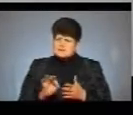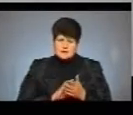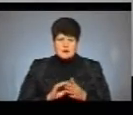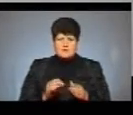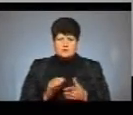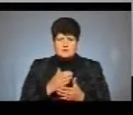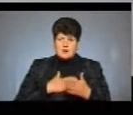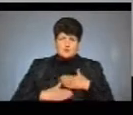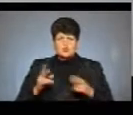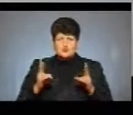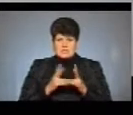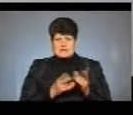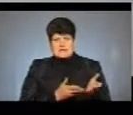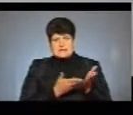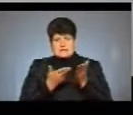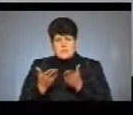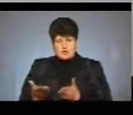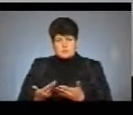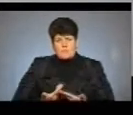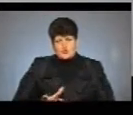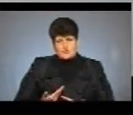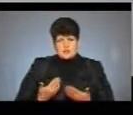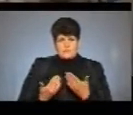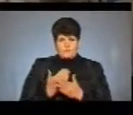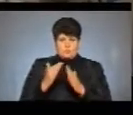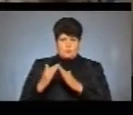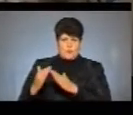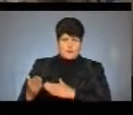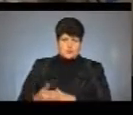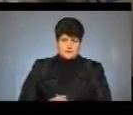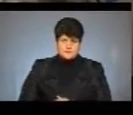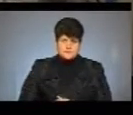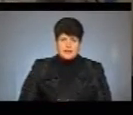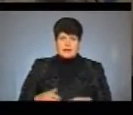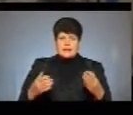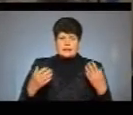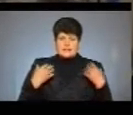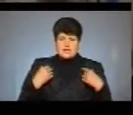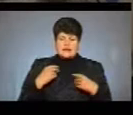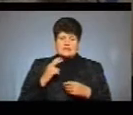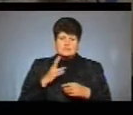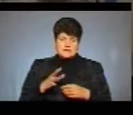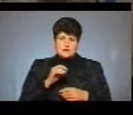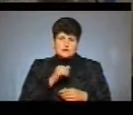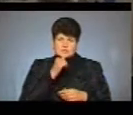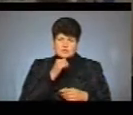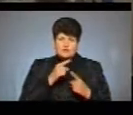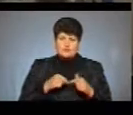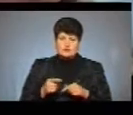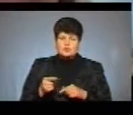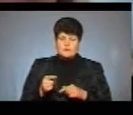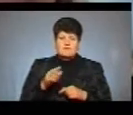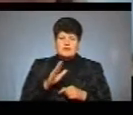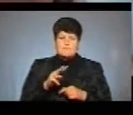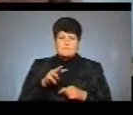раду зустрінемо і запросимо до проживання у нових помешканнях. Начальник квартирно-експлуатаційного відділу Тернополя Валерій